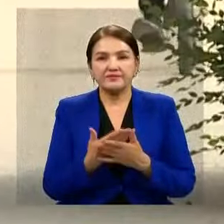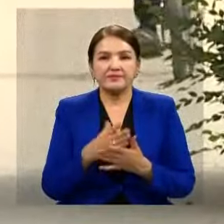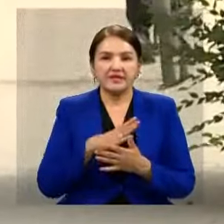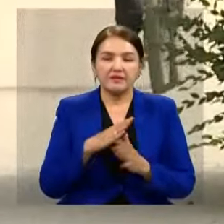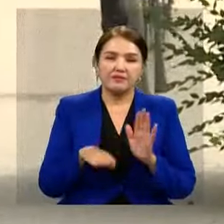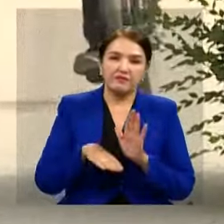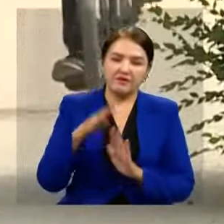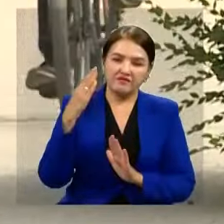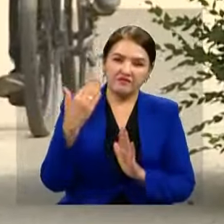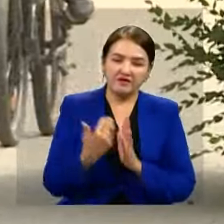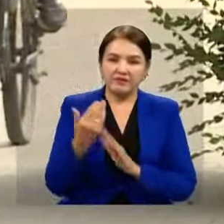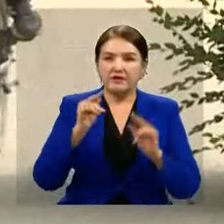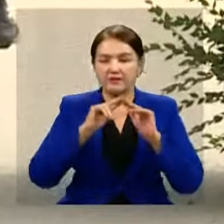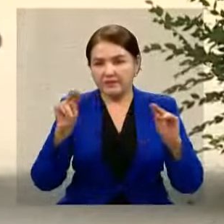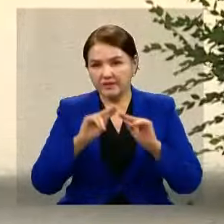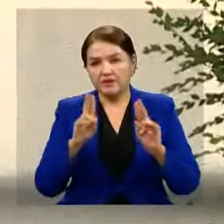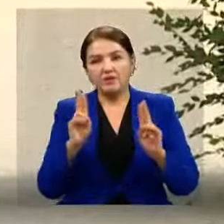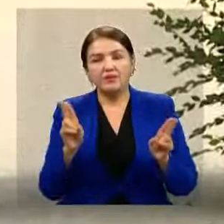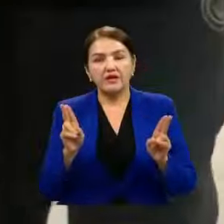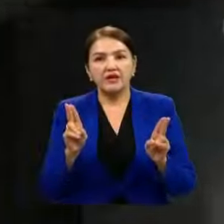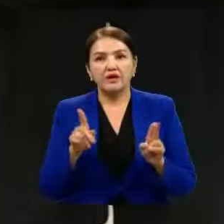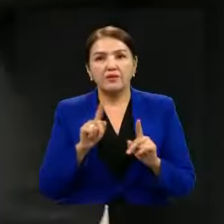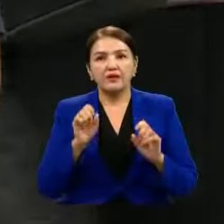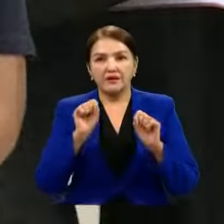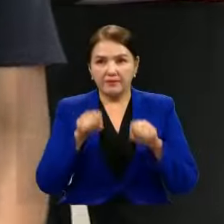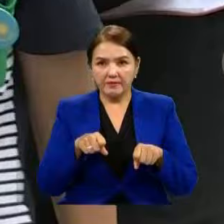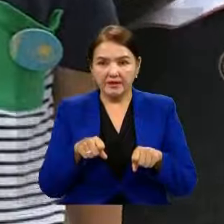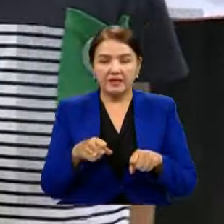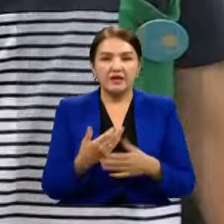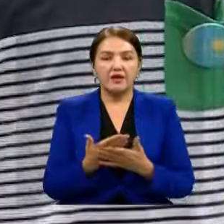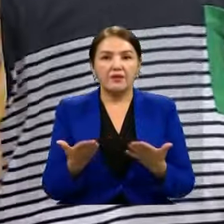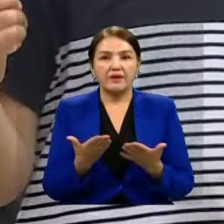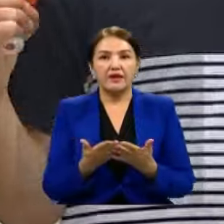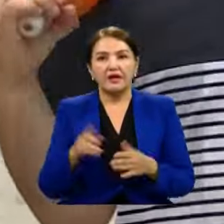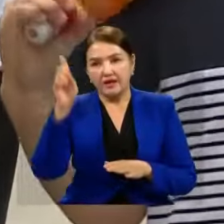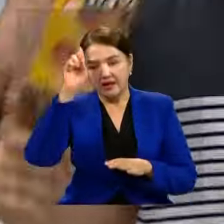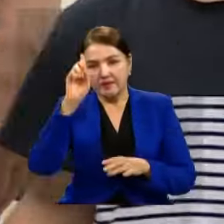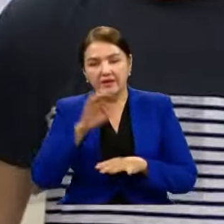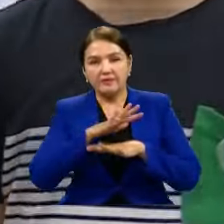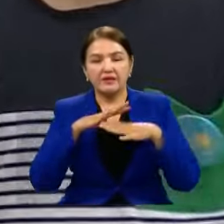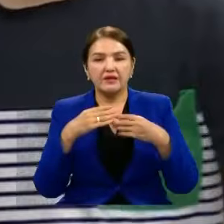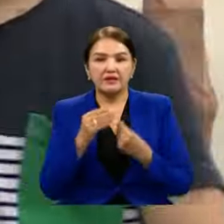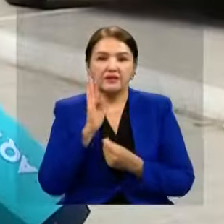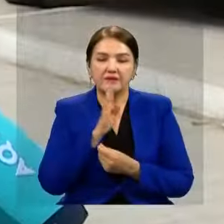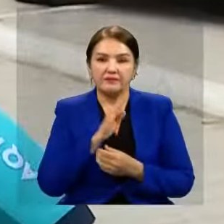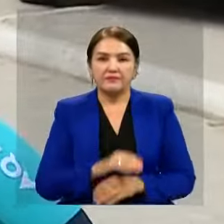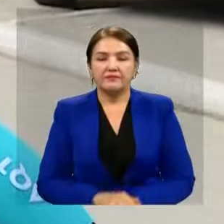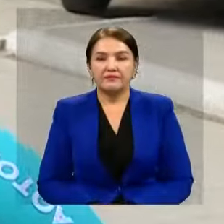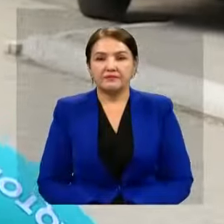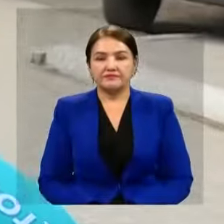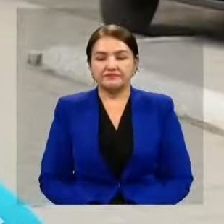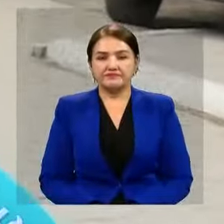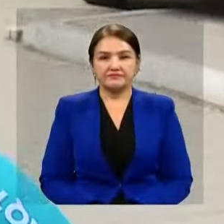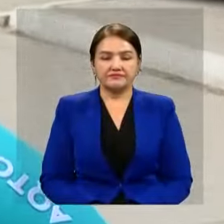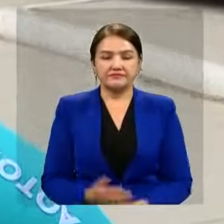произошедшее повышение статуса педагога, а кто-то отметил возможности, которые представляет государство для многодетных семей. Конечно, 10 лет